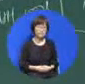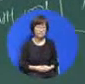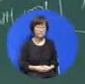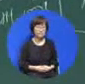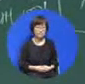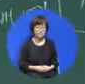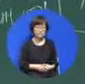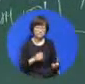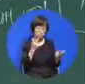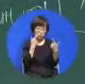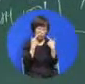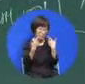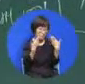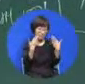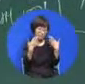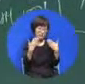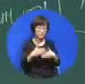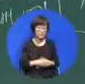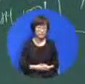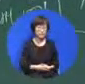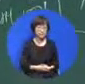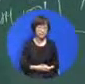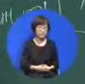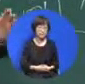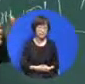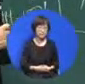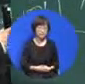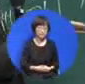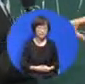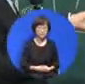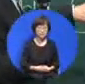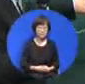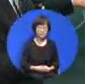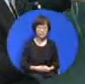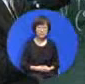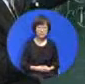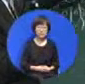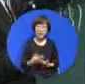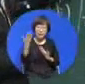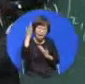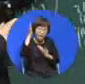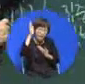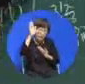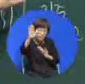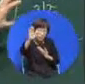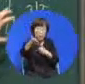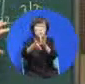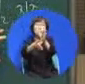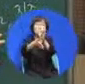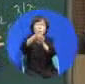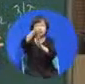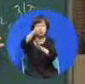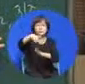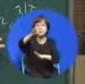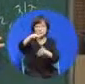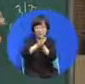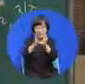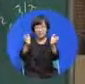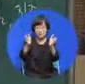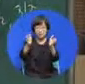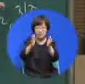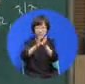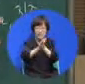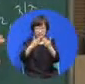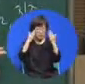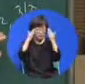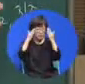the nations. 확실합니다. I'm so sure of it. 앞으로 우리 본부에서 할 거니까요. 집중 치유, 집중 서밋,